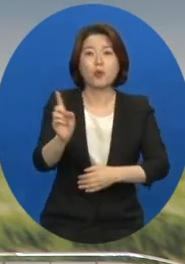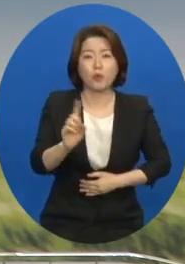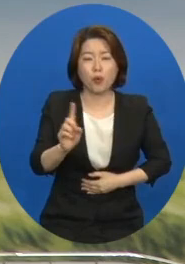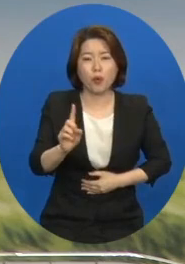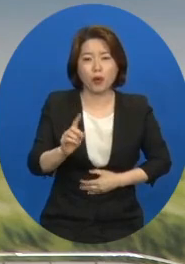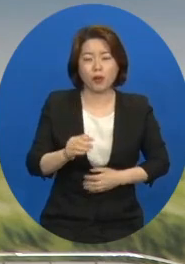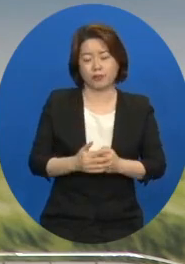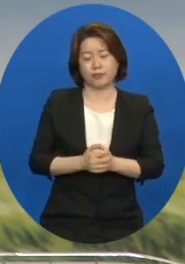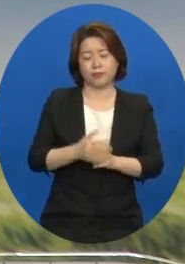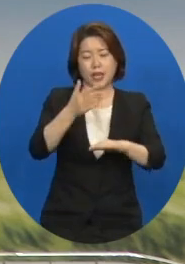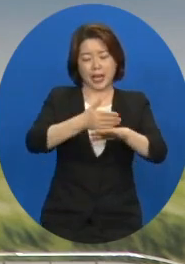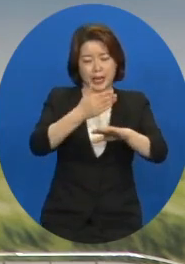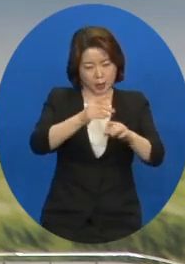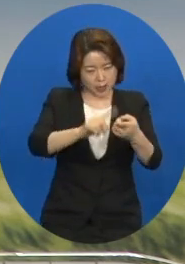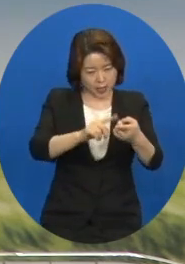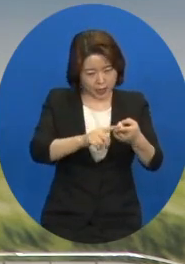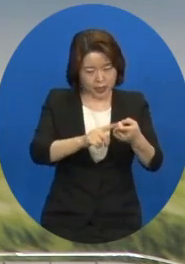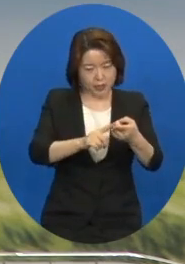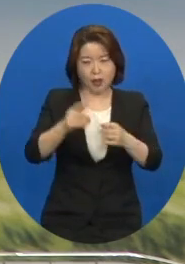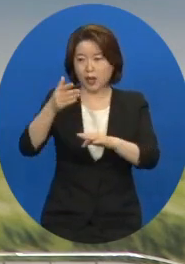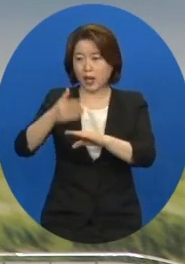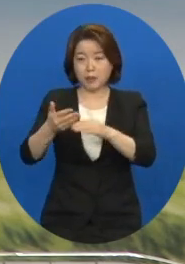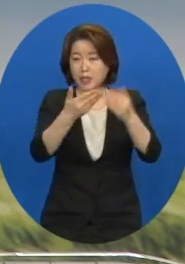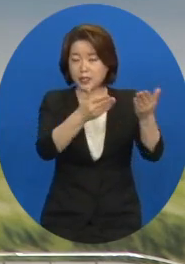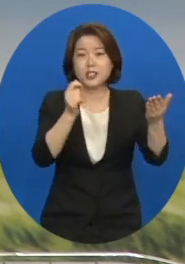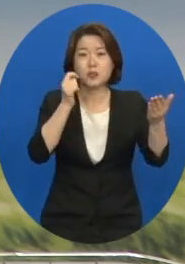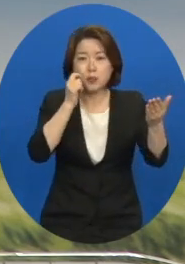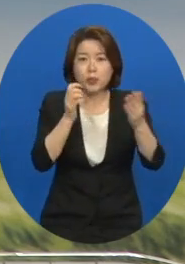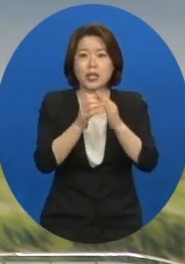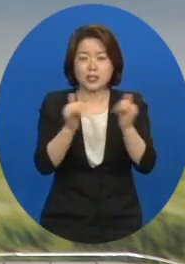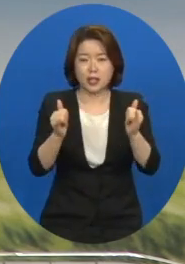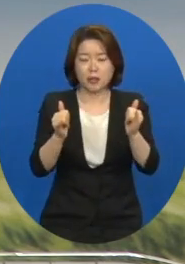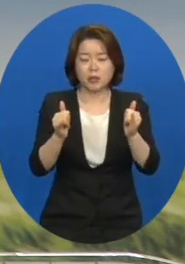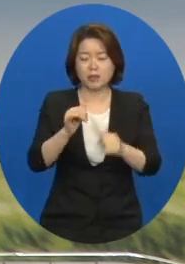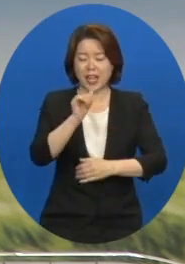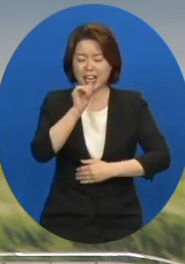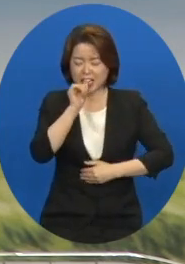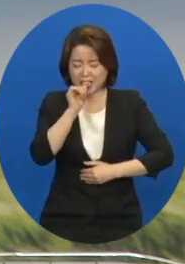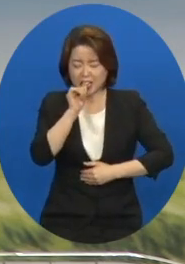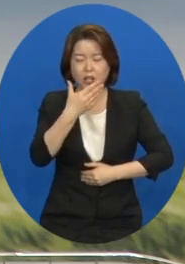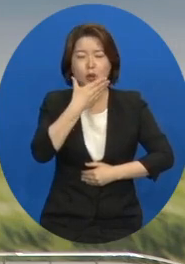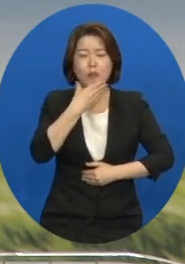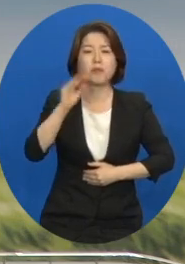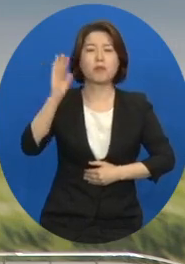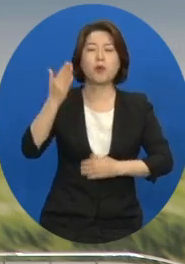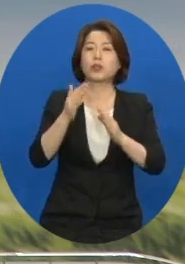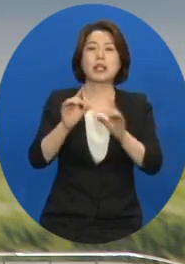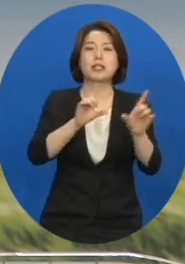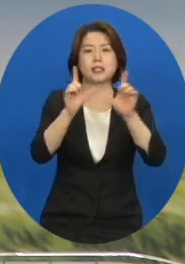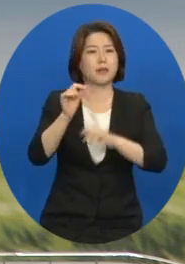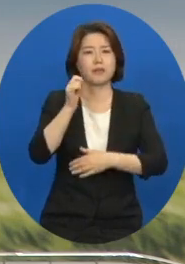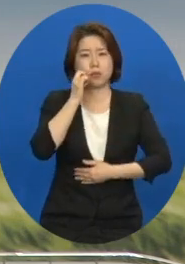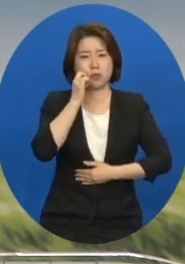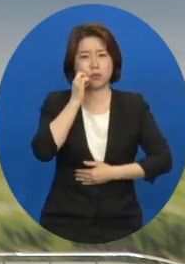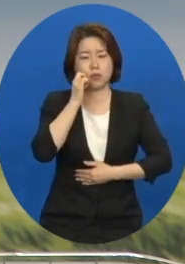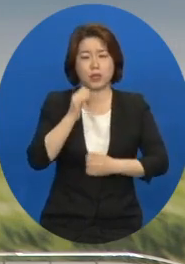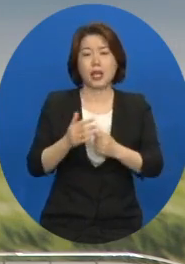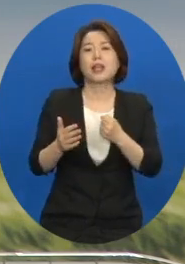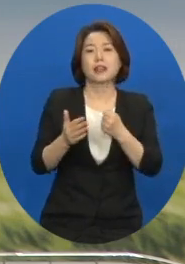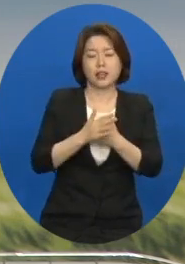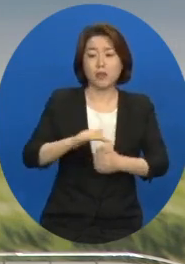것을 감사하지 못한 사람은 절대로 복된 삶을 살지 못하니까요. 그러니까 우리가 우리